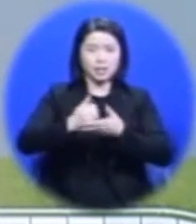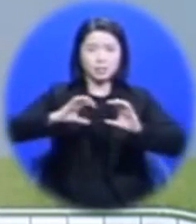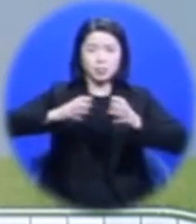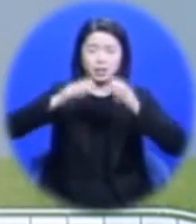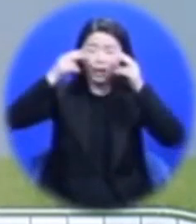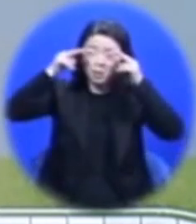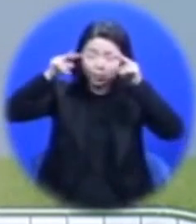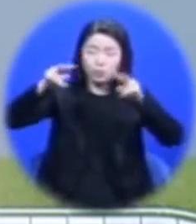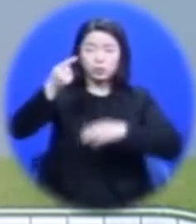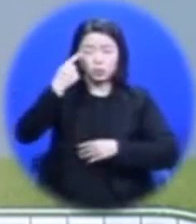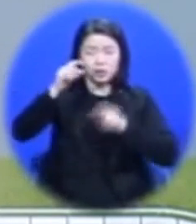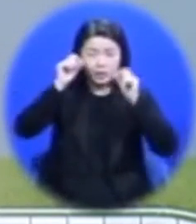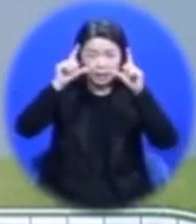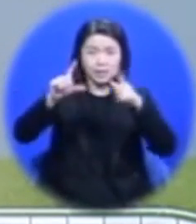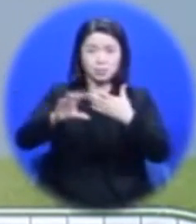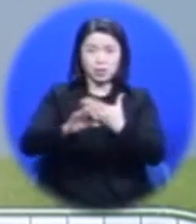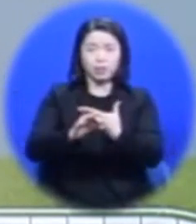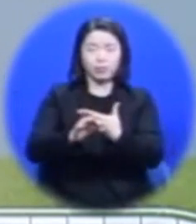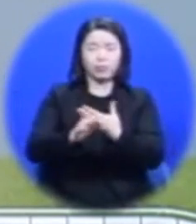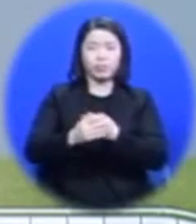나라를 바라보는 눈이 뜨이면